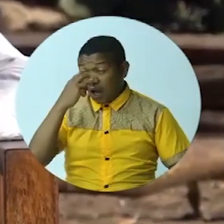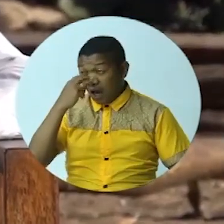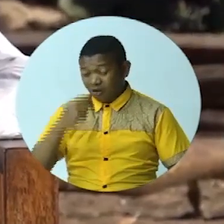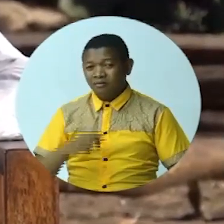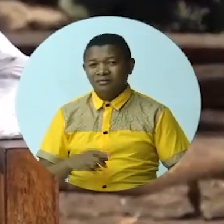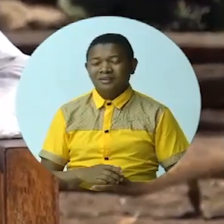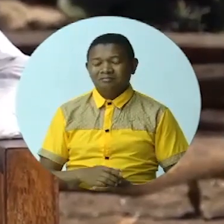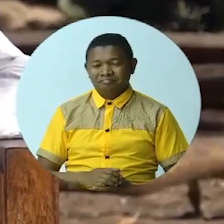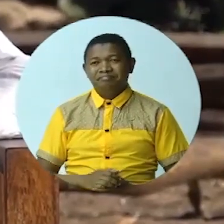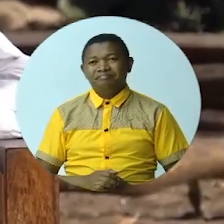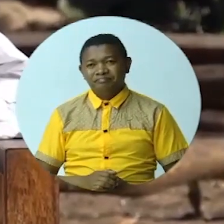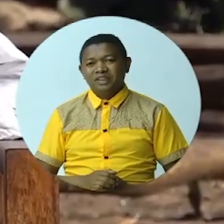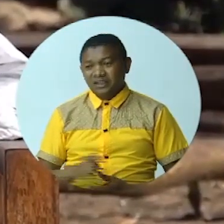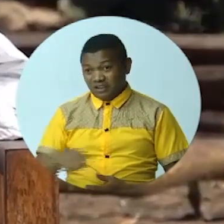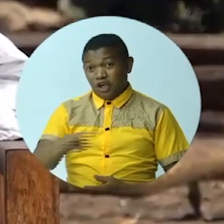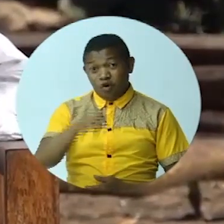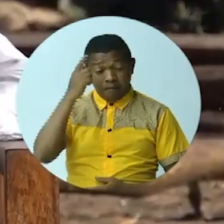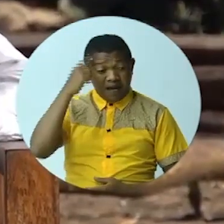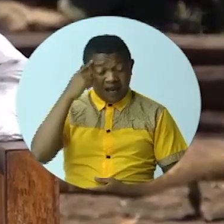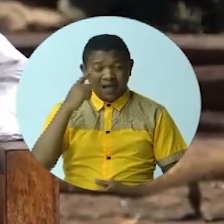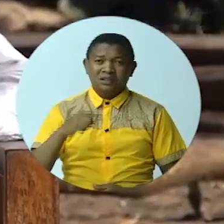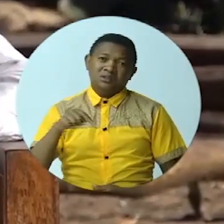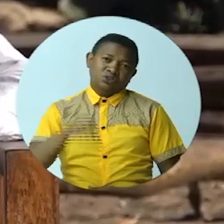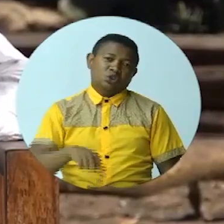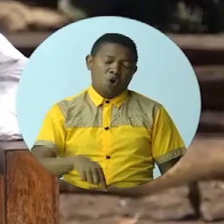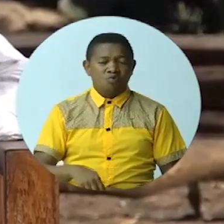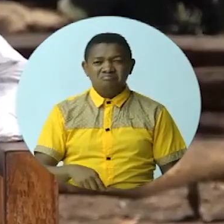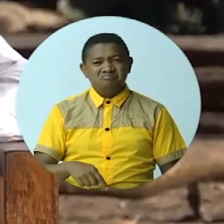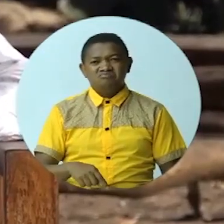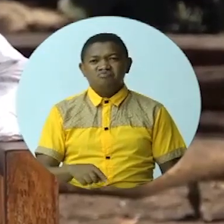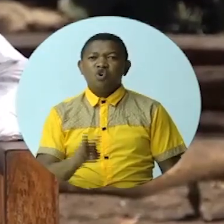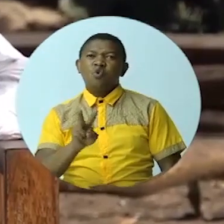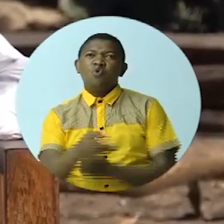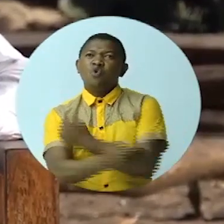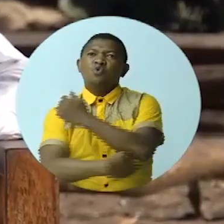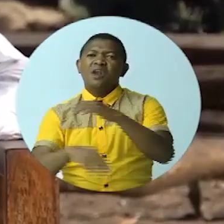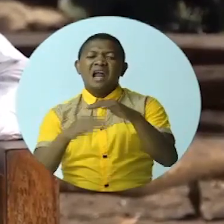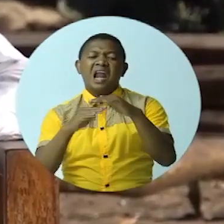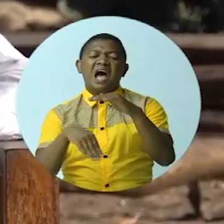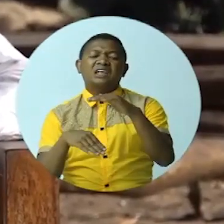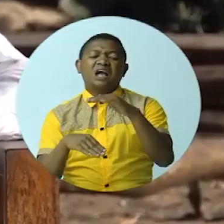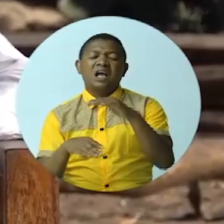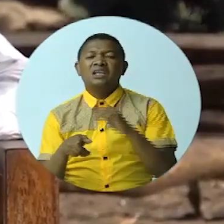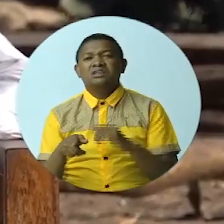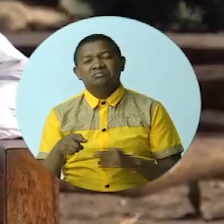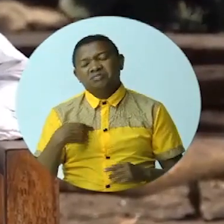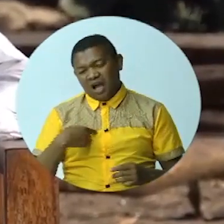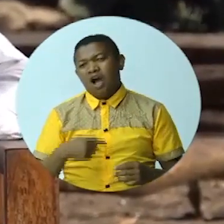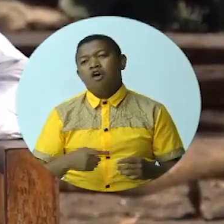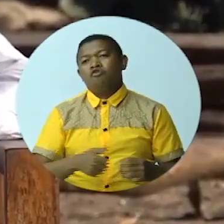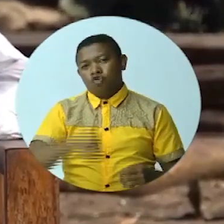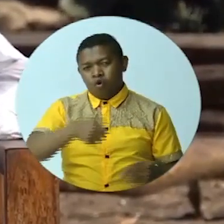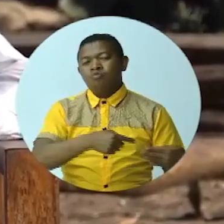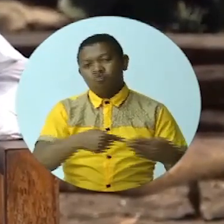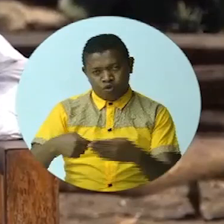fantatrareo angambany fa mbola roa taona latsaka zao no nitondra ny firenena fa tao